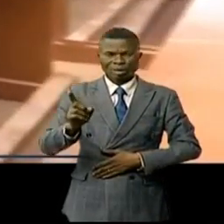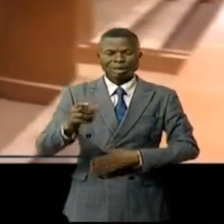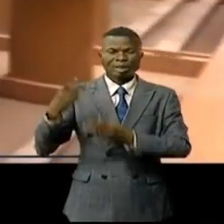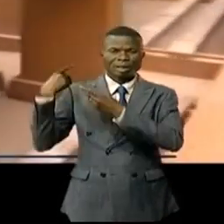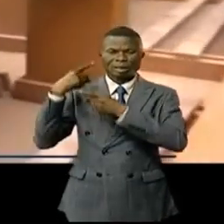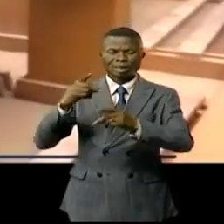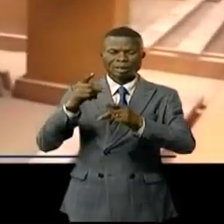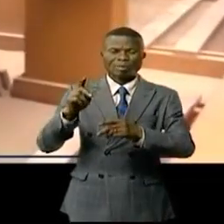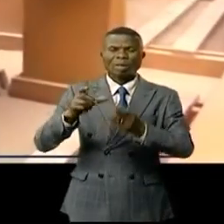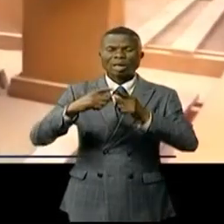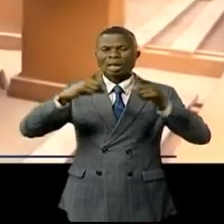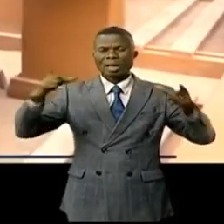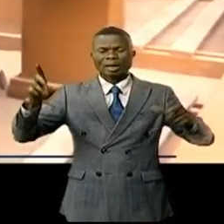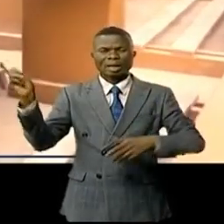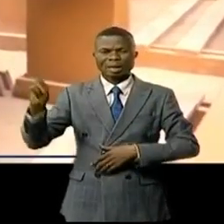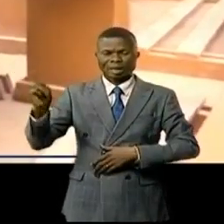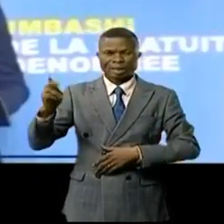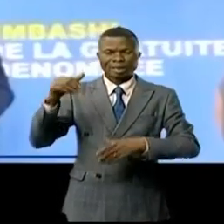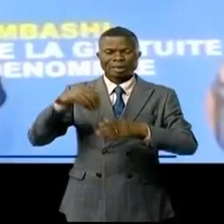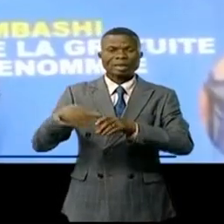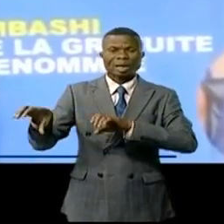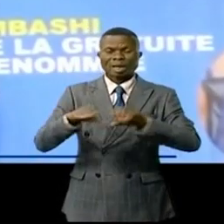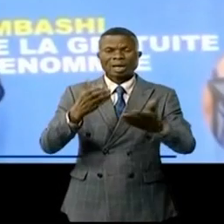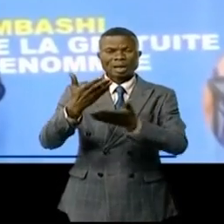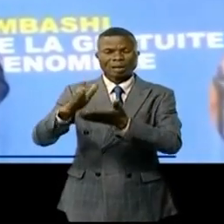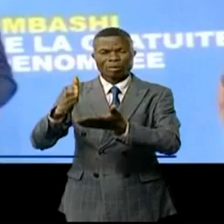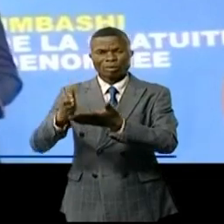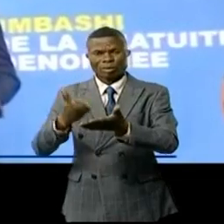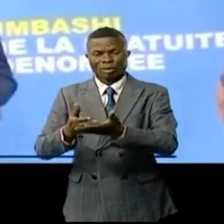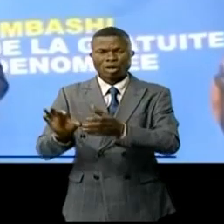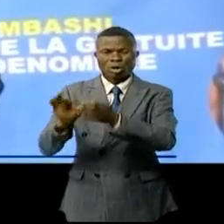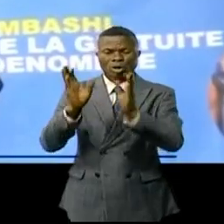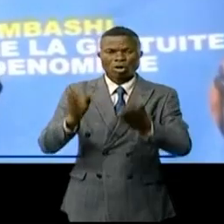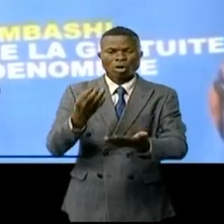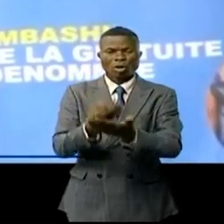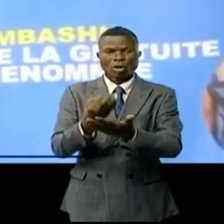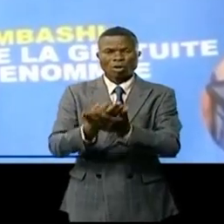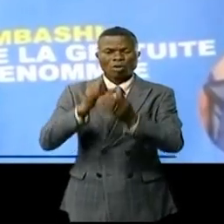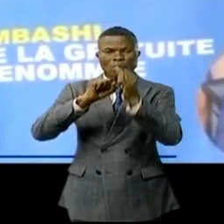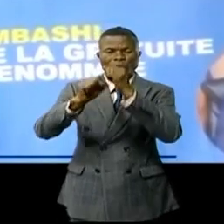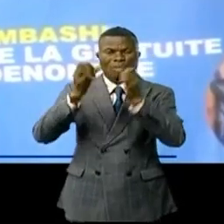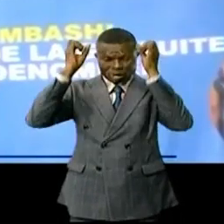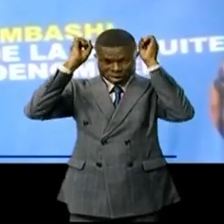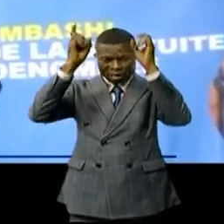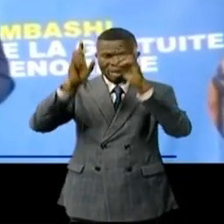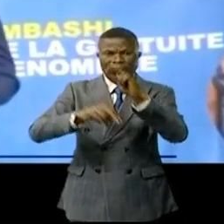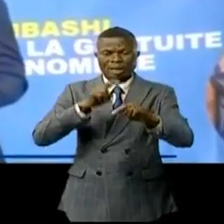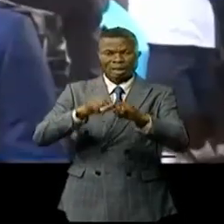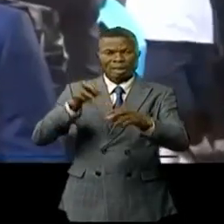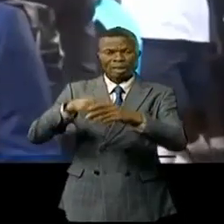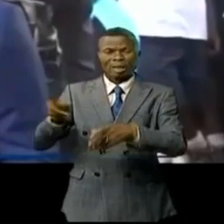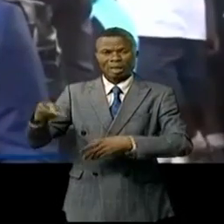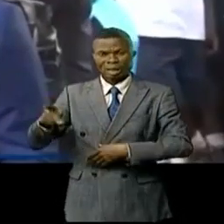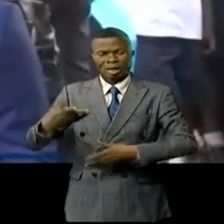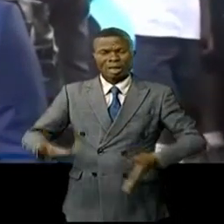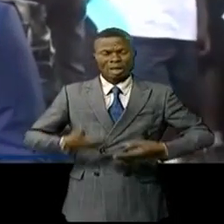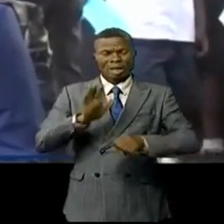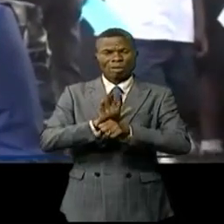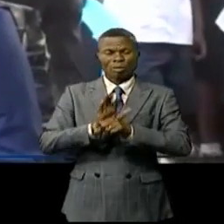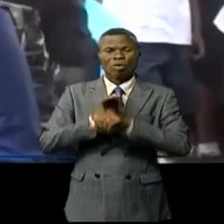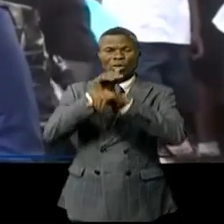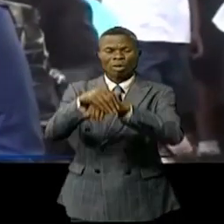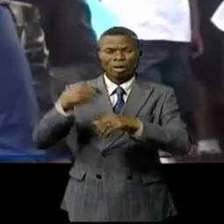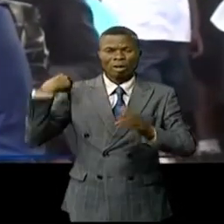le Grand Kasaï. Au cours de cette cérémonie, le coordonnateur du Fonds de promotion de l'éducation nationale en province a salué l'implication